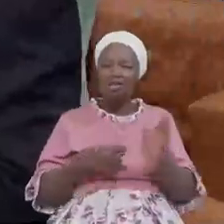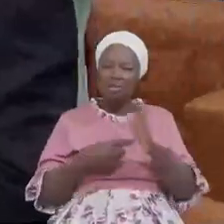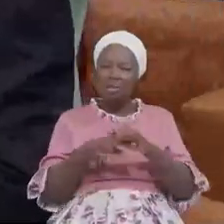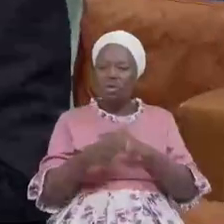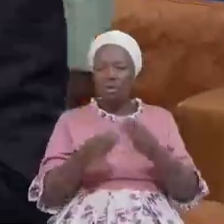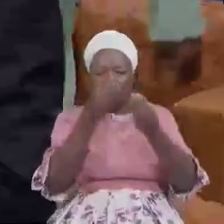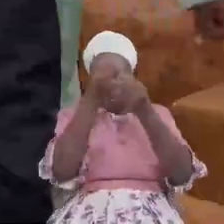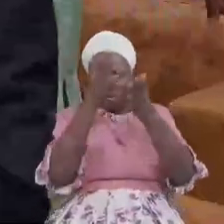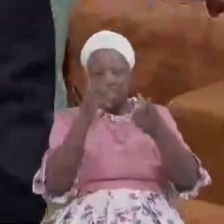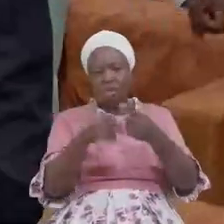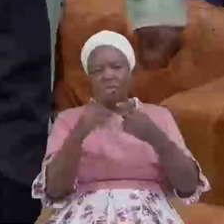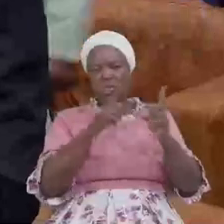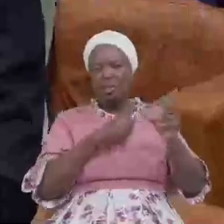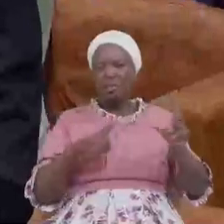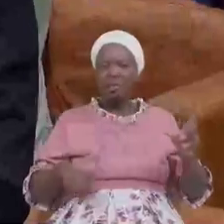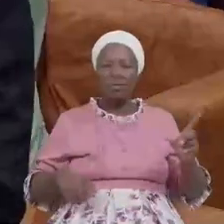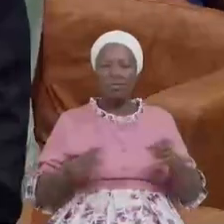Seigneur.